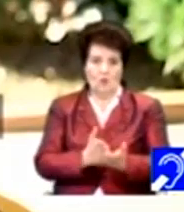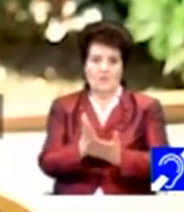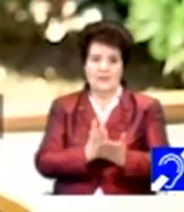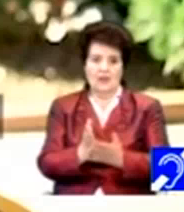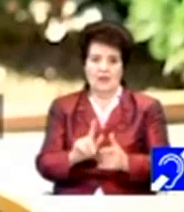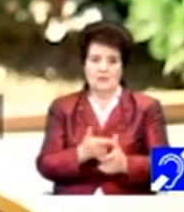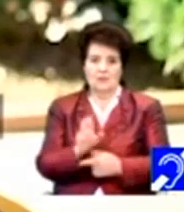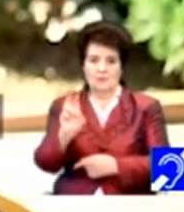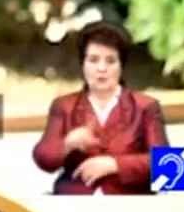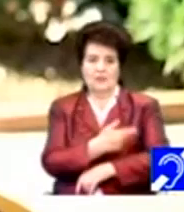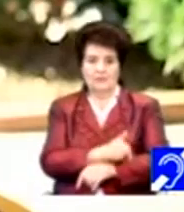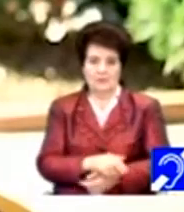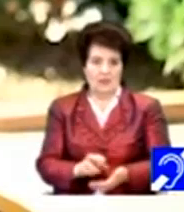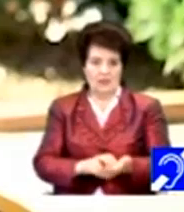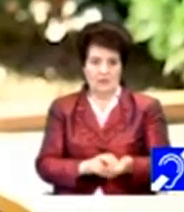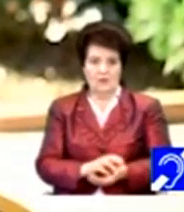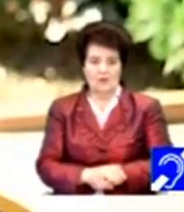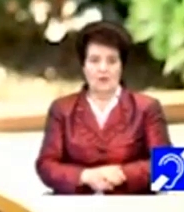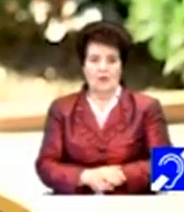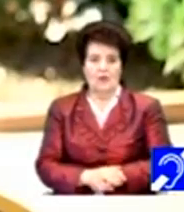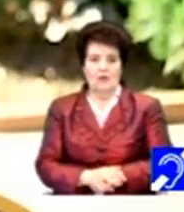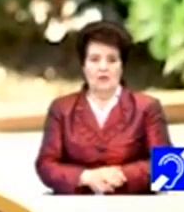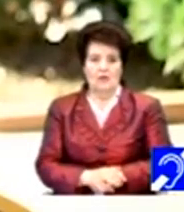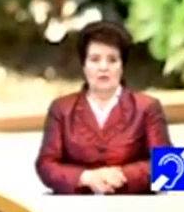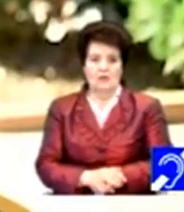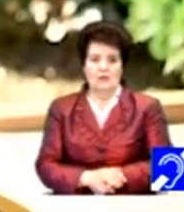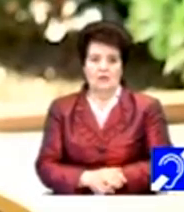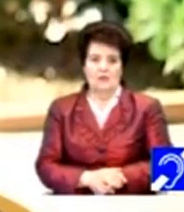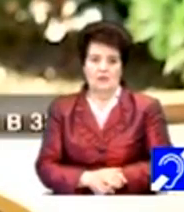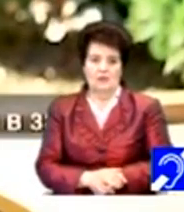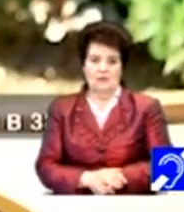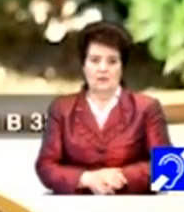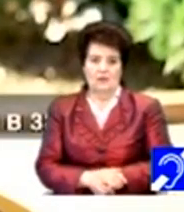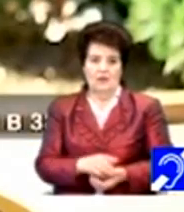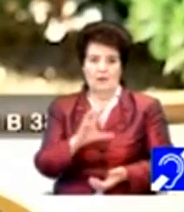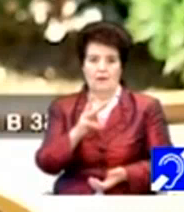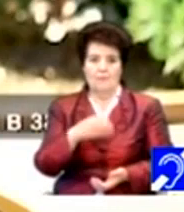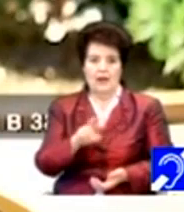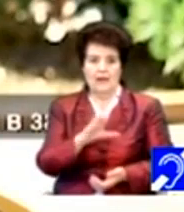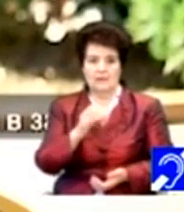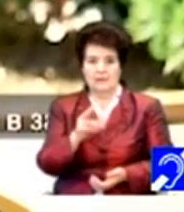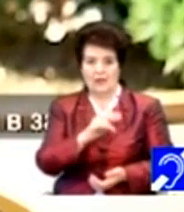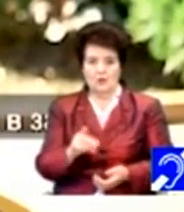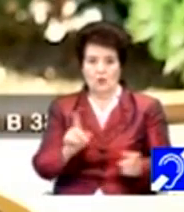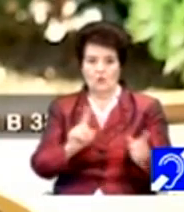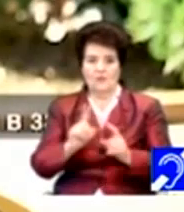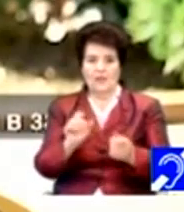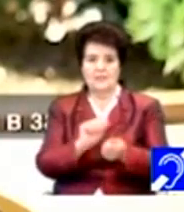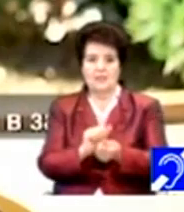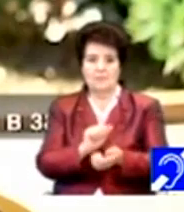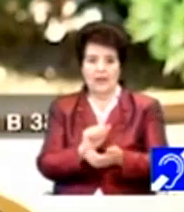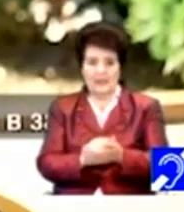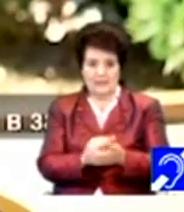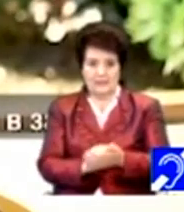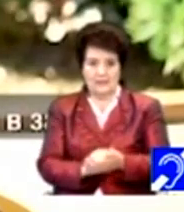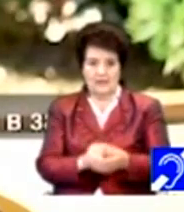duc în spital. Ia uitați-l oponenții mei politici. Maia Sandu chiar și când face conferință de presă și noi nimeni în sală